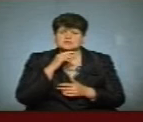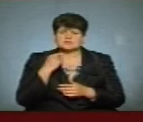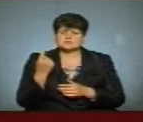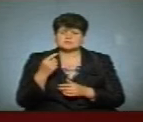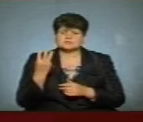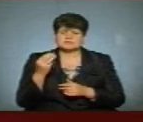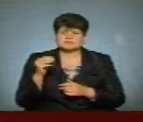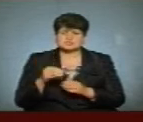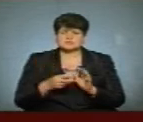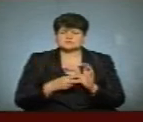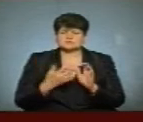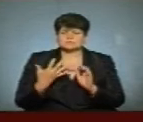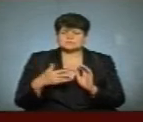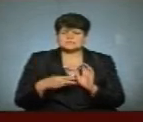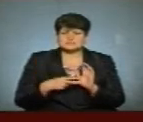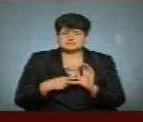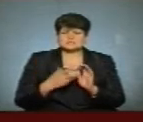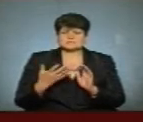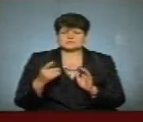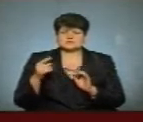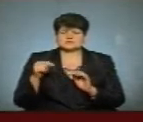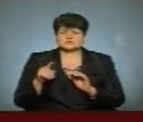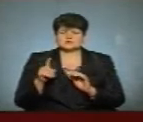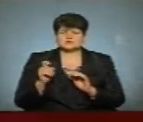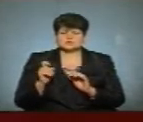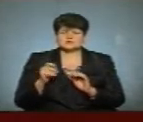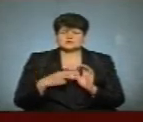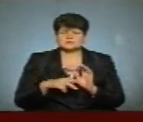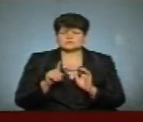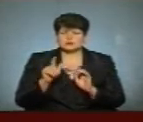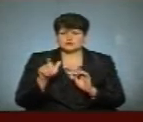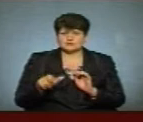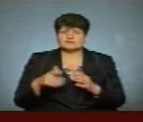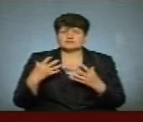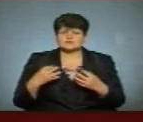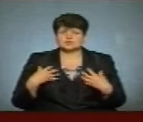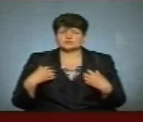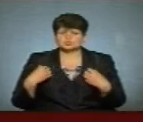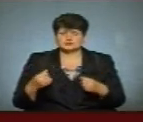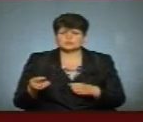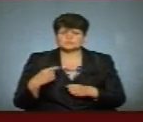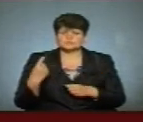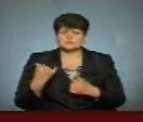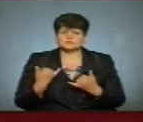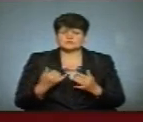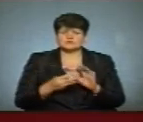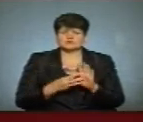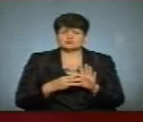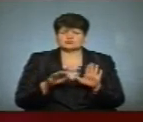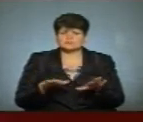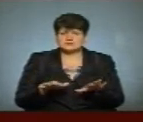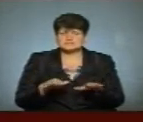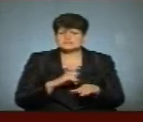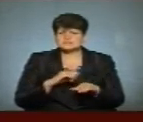– 3757, 1171 людина там вже одужала. Тернопільщина сьогодні на 8-му місці.